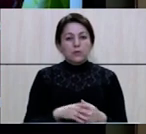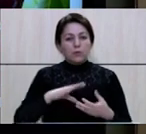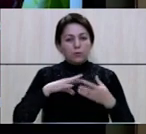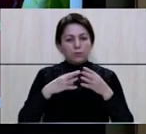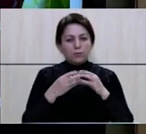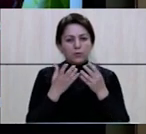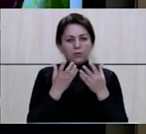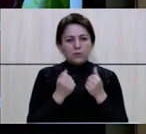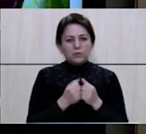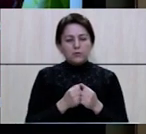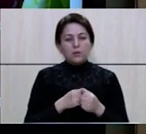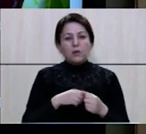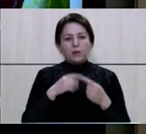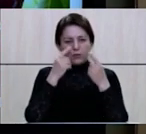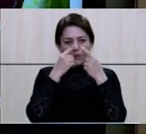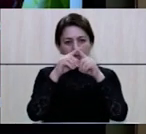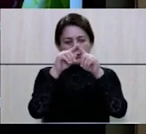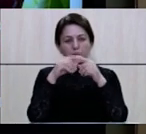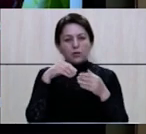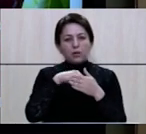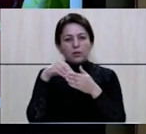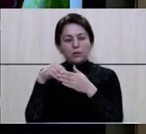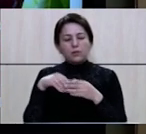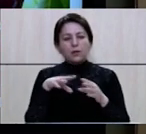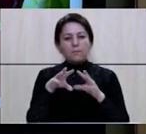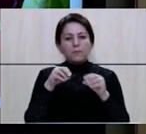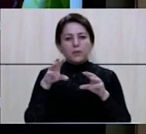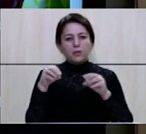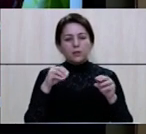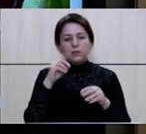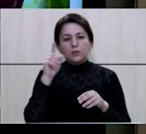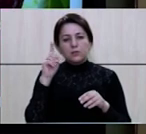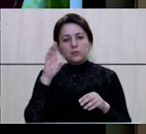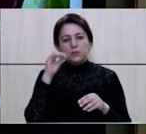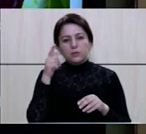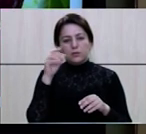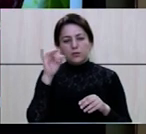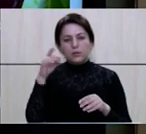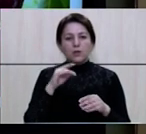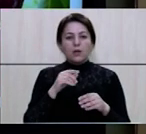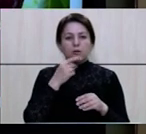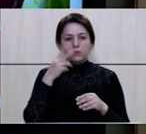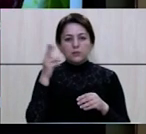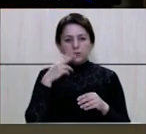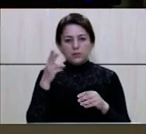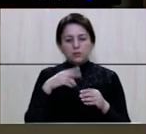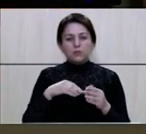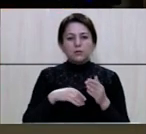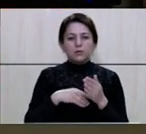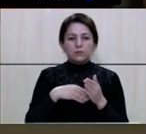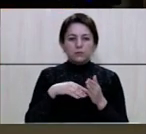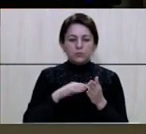Umuman olganda, texnik ekinlardan paxta, zig'ir, tamaki